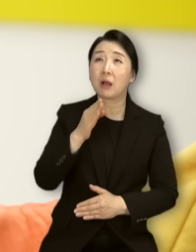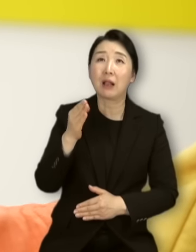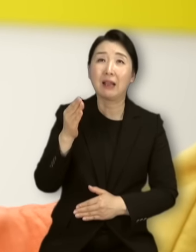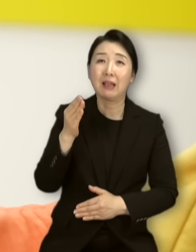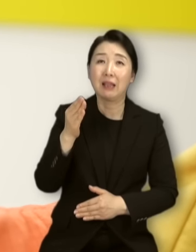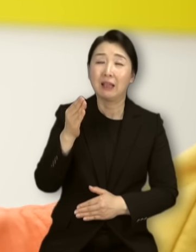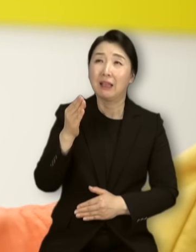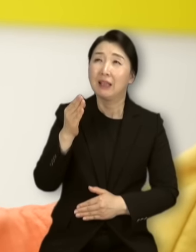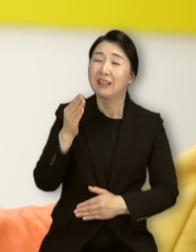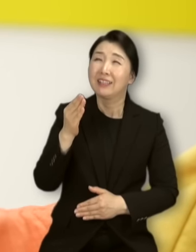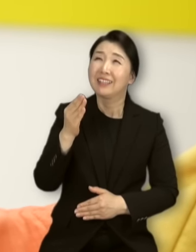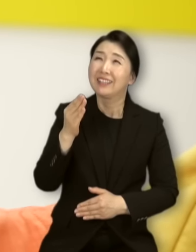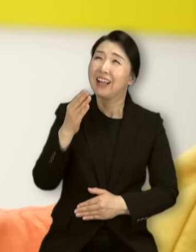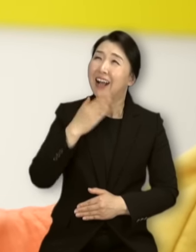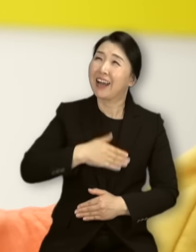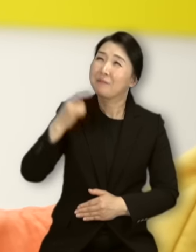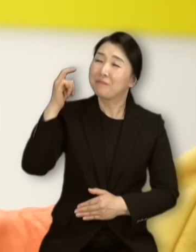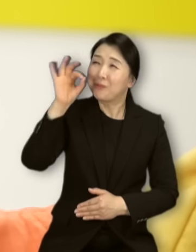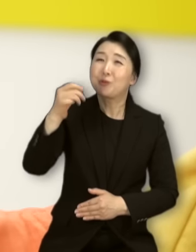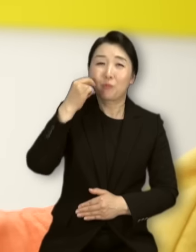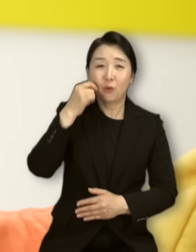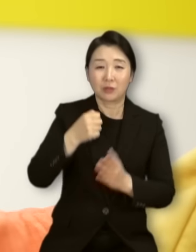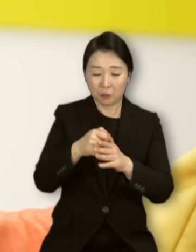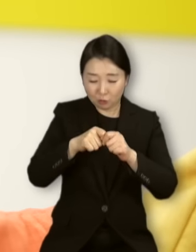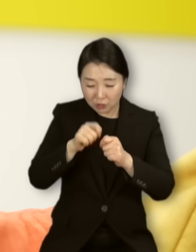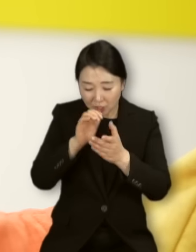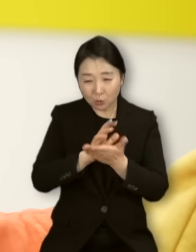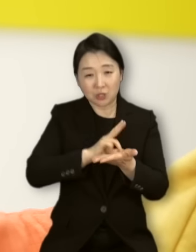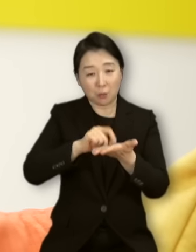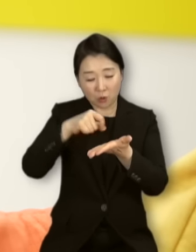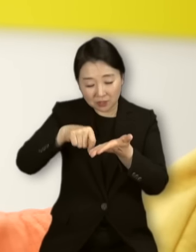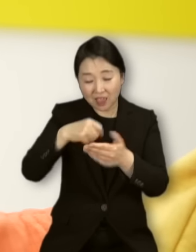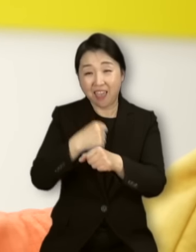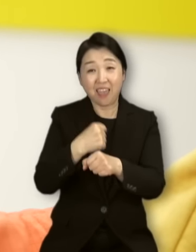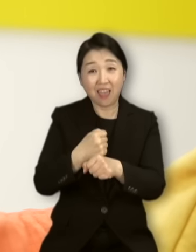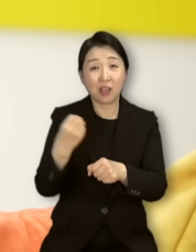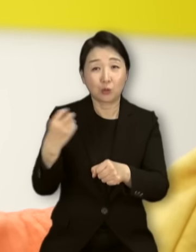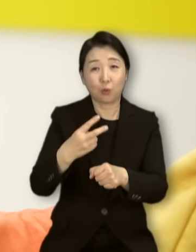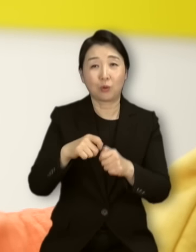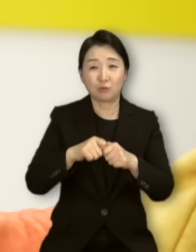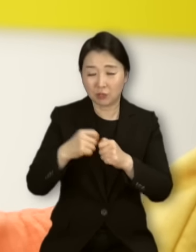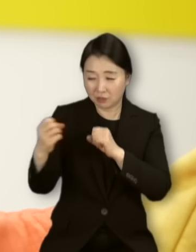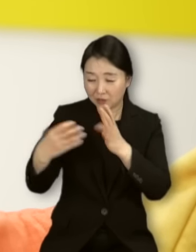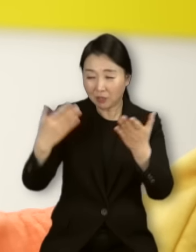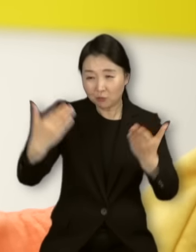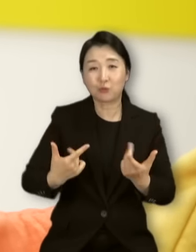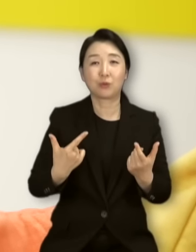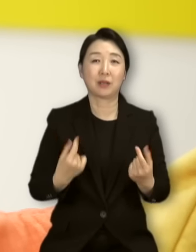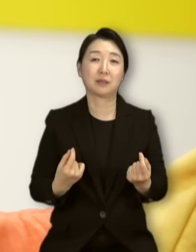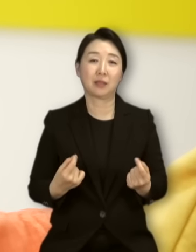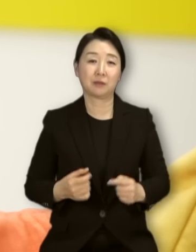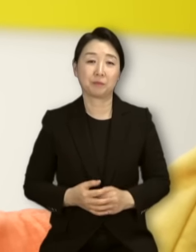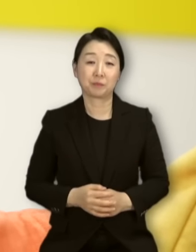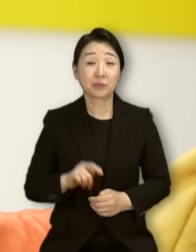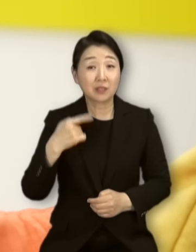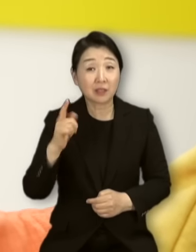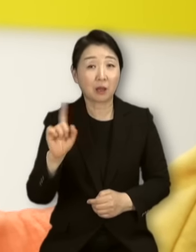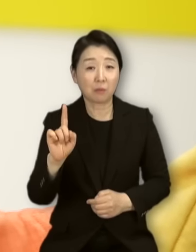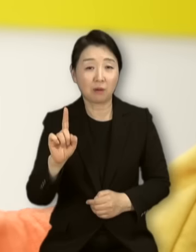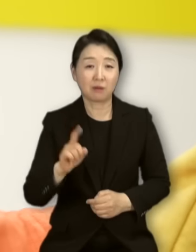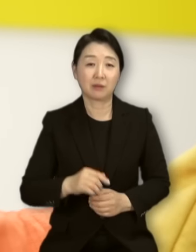알아들으니까 정말 구체적으로 아 기도 제목 쓰게 하고 구체적으로 정말 응답하셨고